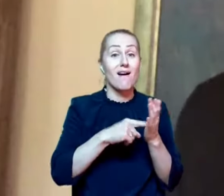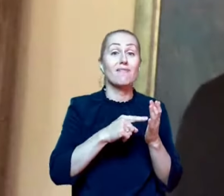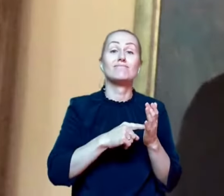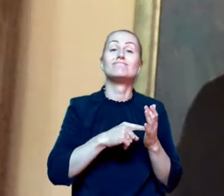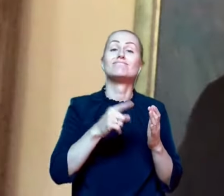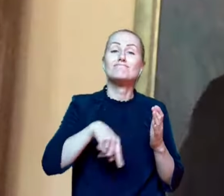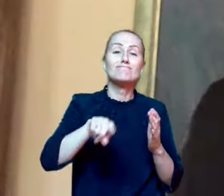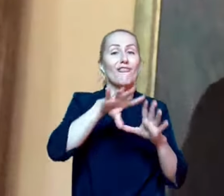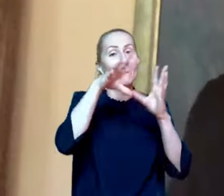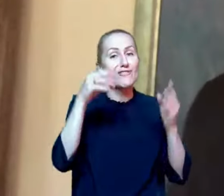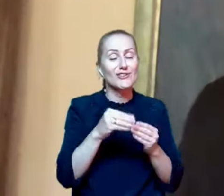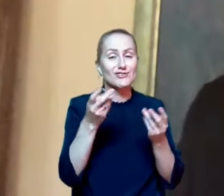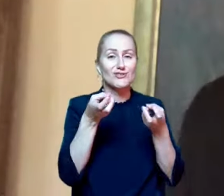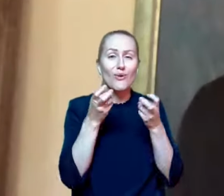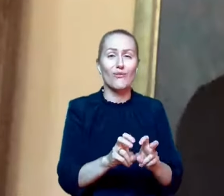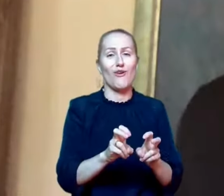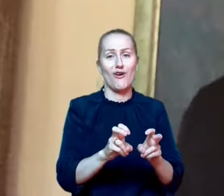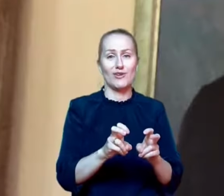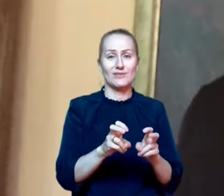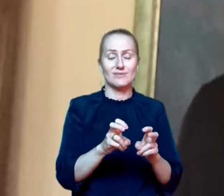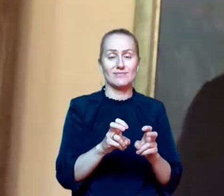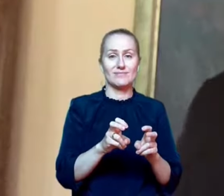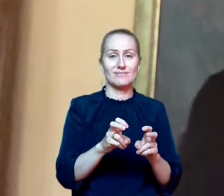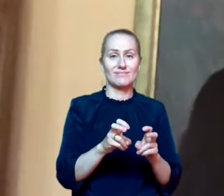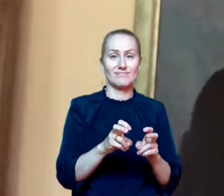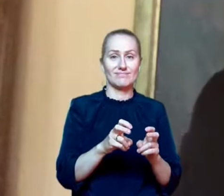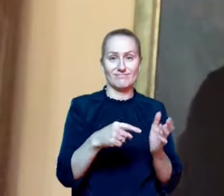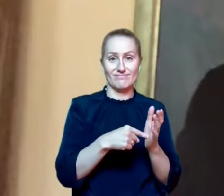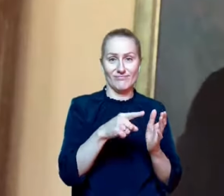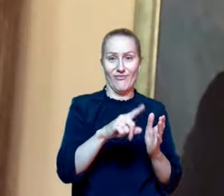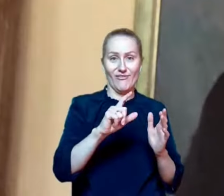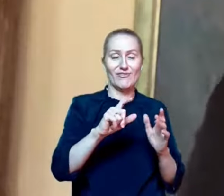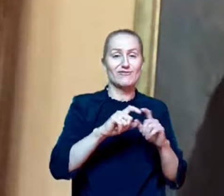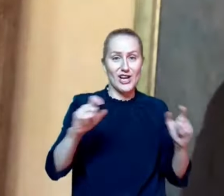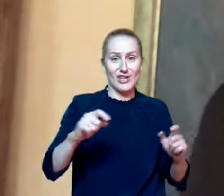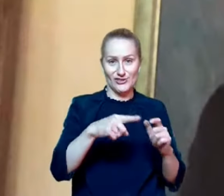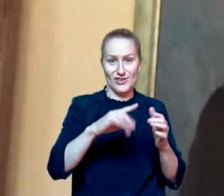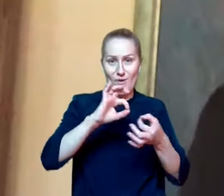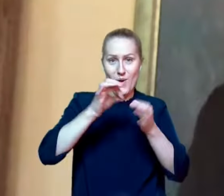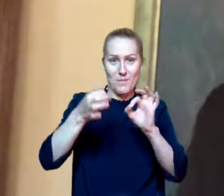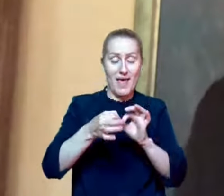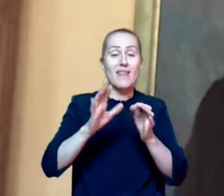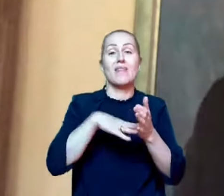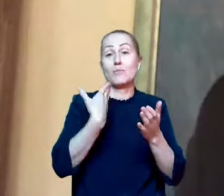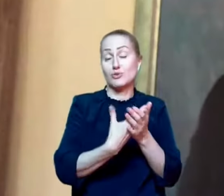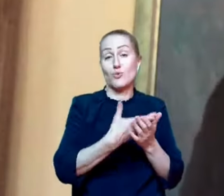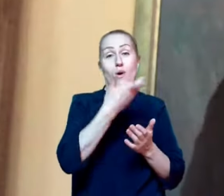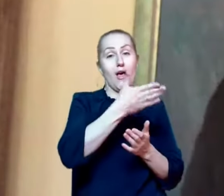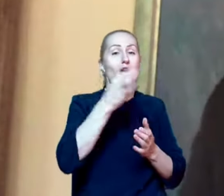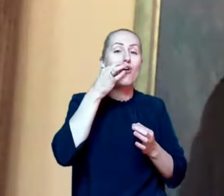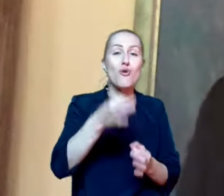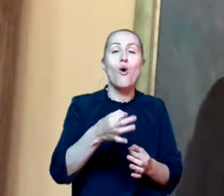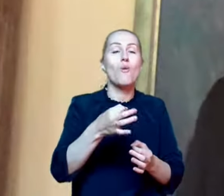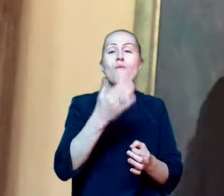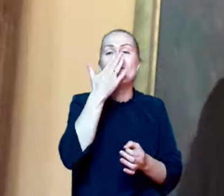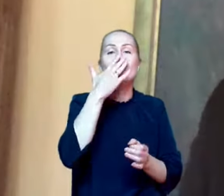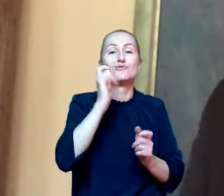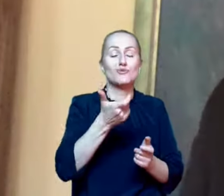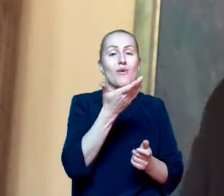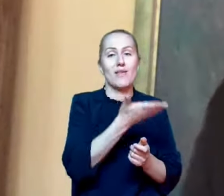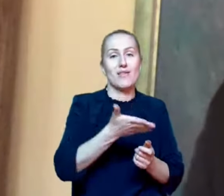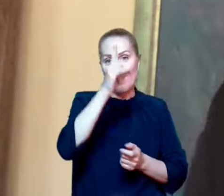które tworzy się w trakcie takiego wydarzenia. A więc takim dobrem społecznym jest na przykład to, że ludzie interesują